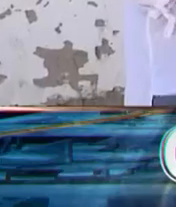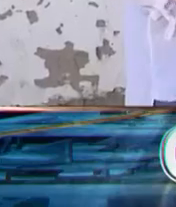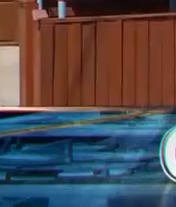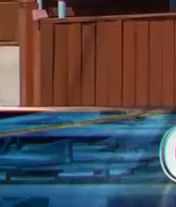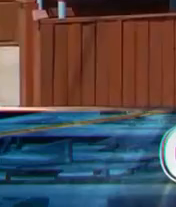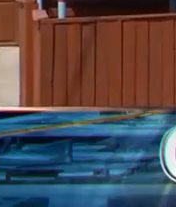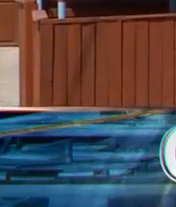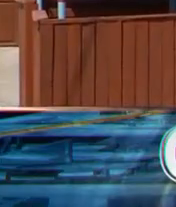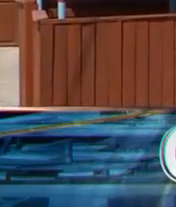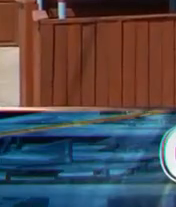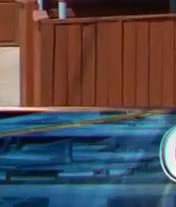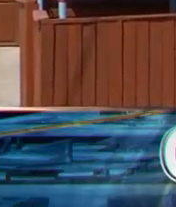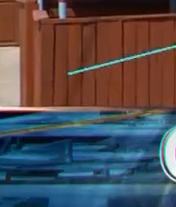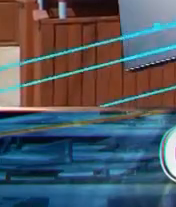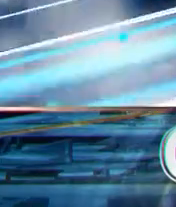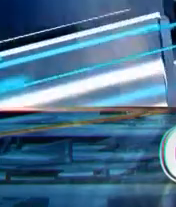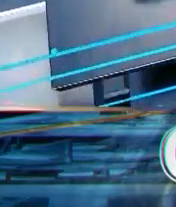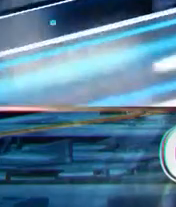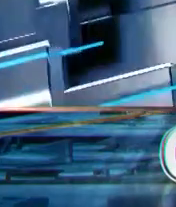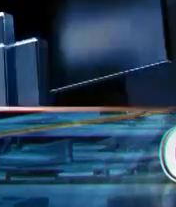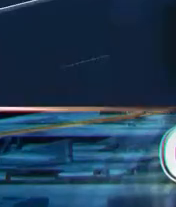Оставшимся без крова помогли неравнодушные земляки.